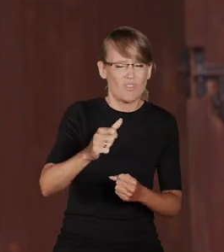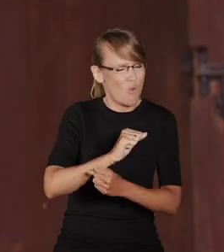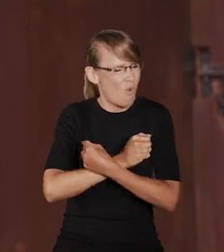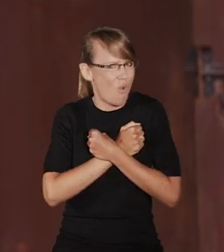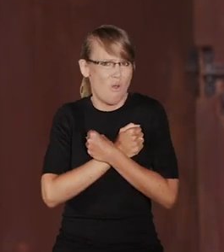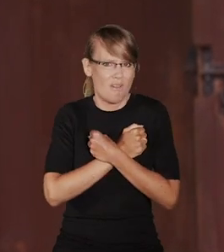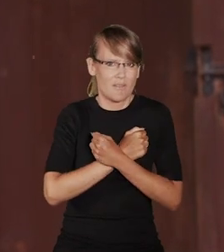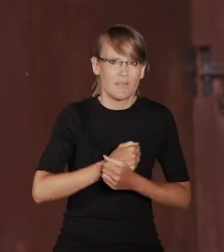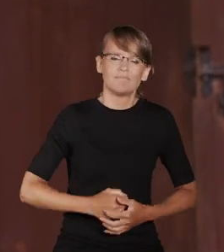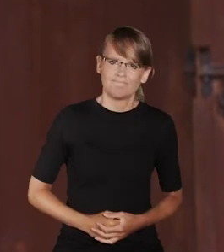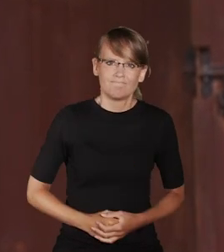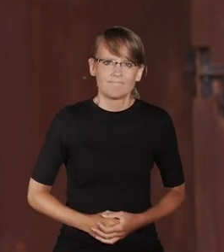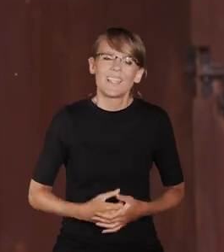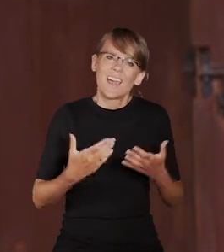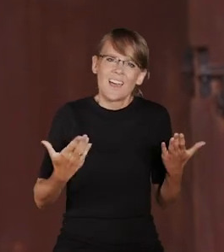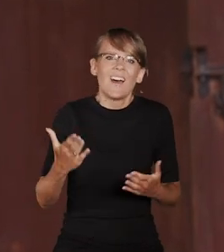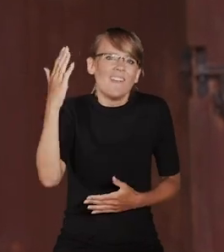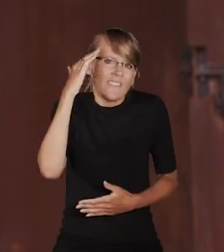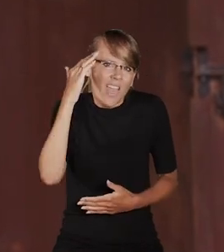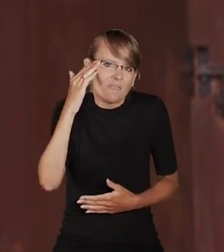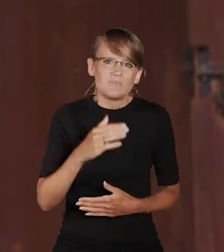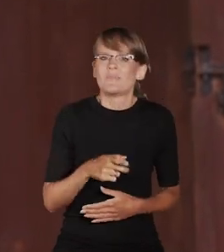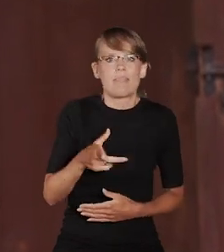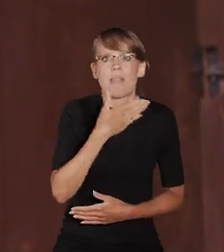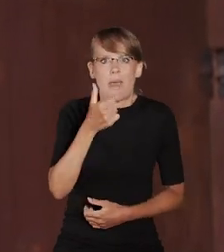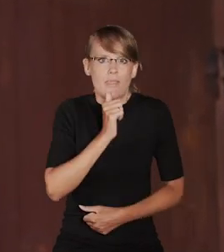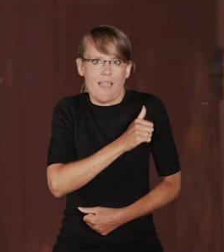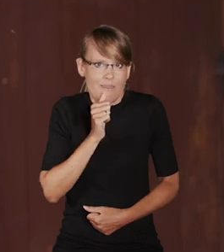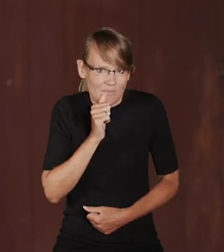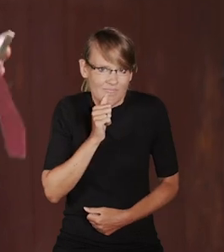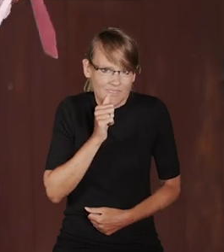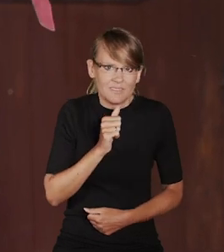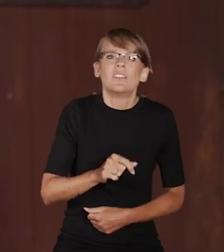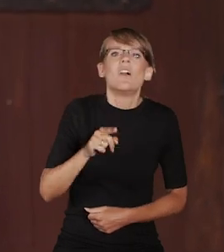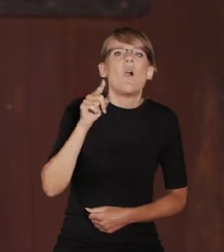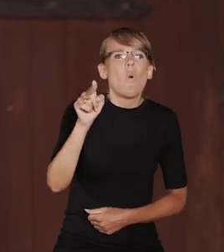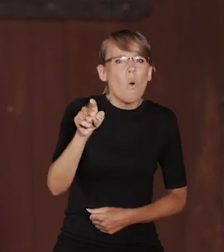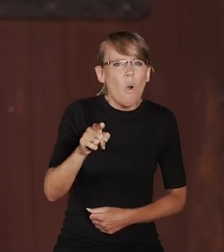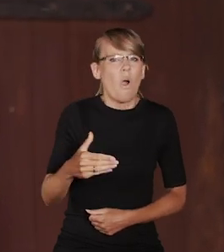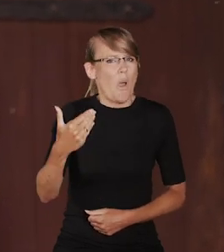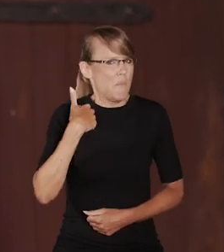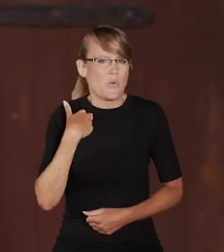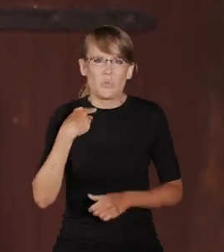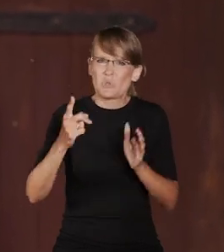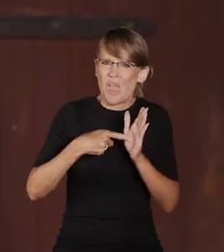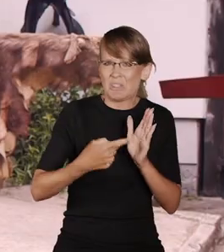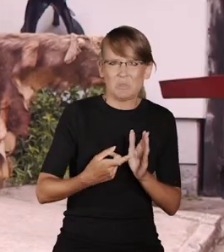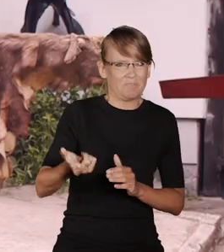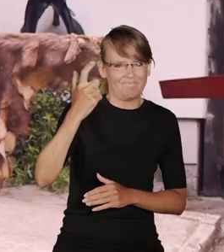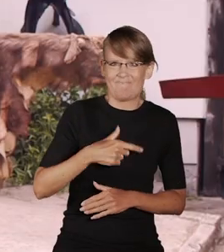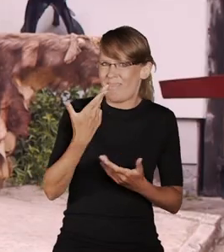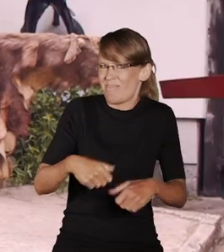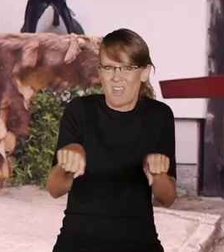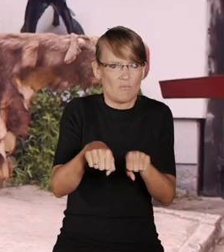zdejmę żałoby i nie zobaczę świata. Niechaj cień jego widzi, jak bardzo go